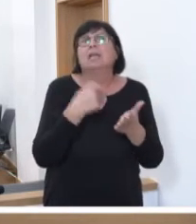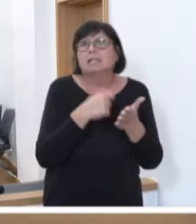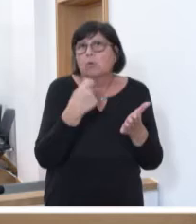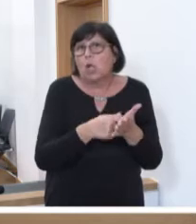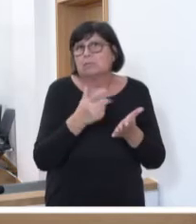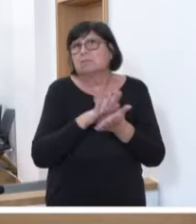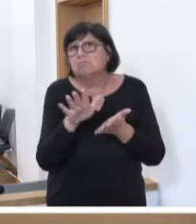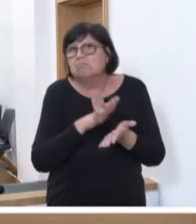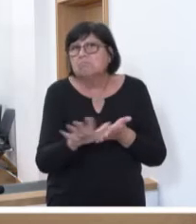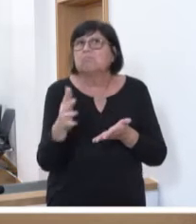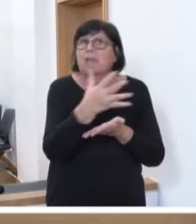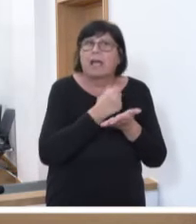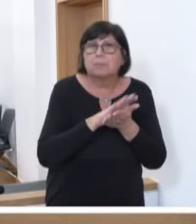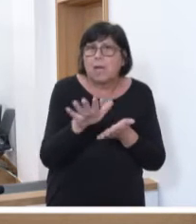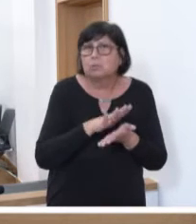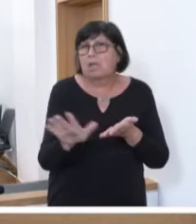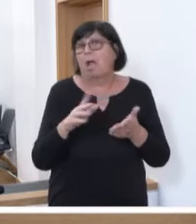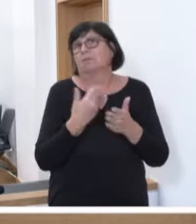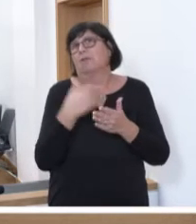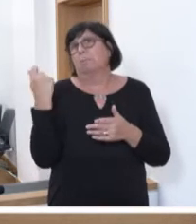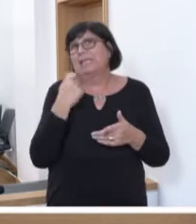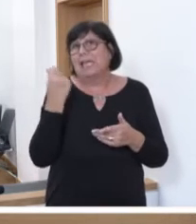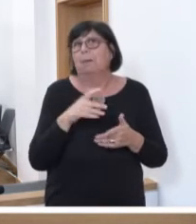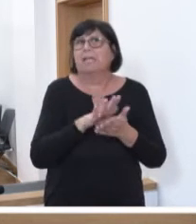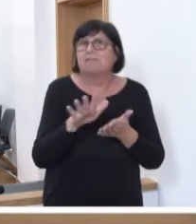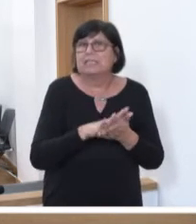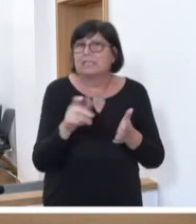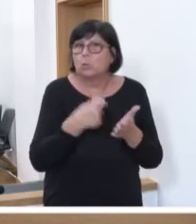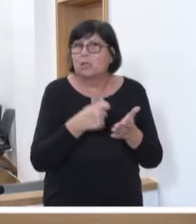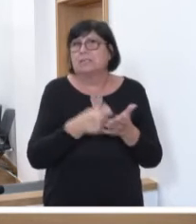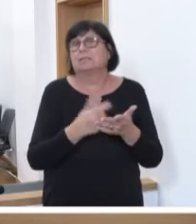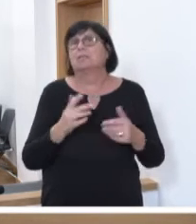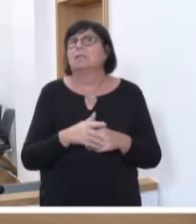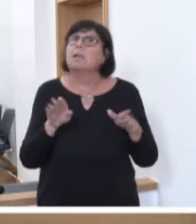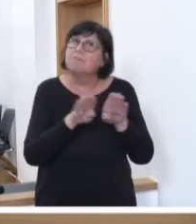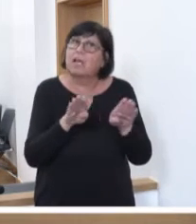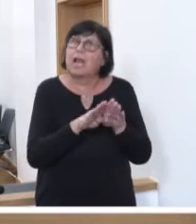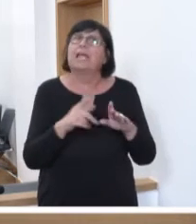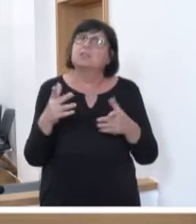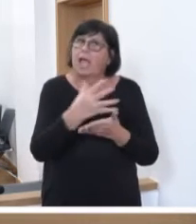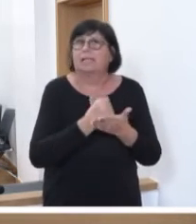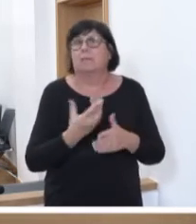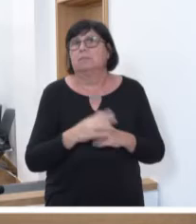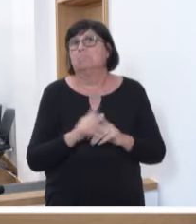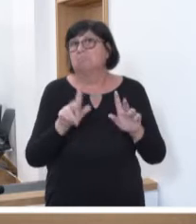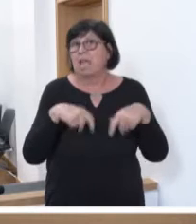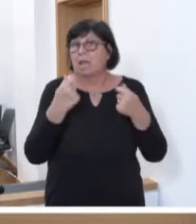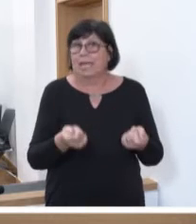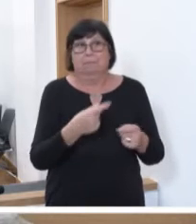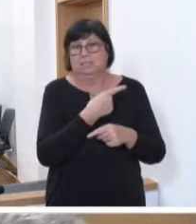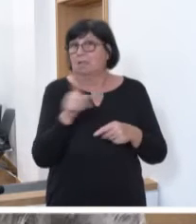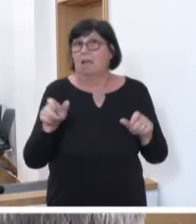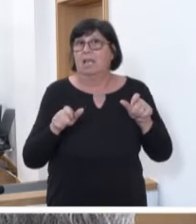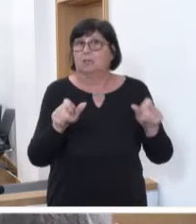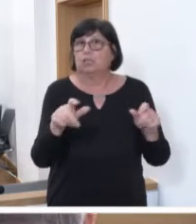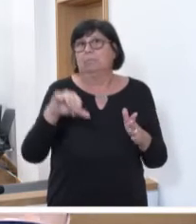das Nutzen-Kosten-Verhältnis bezüglich der Betriebs- und Investitionskosten im Verhältnis zu den Erlösen. Im Ergebnis erhielten alle Schienenvarianten